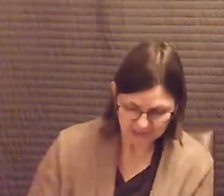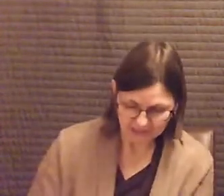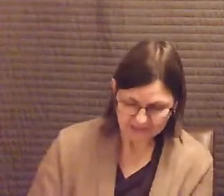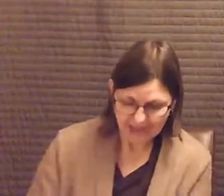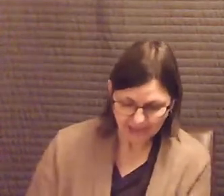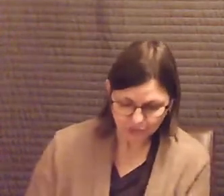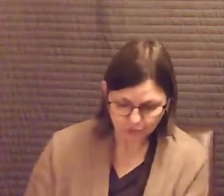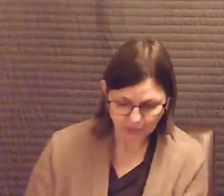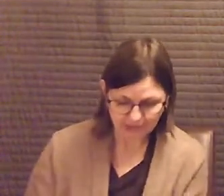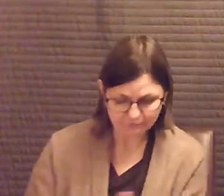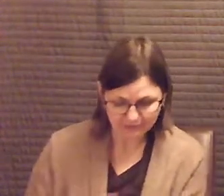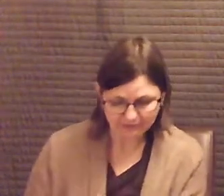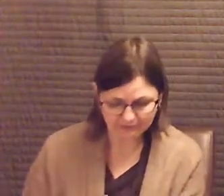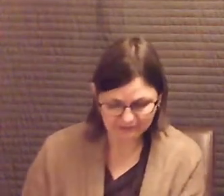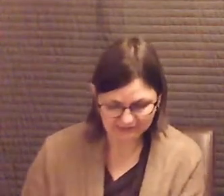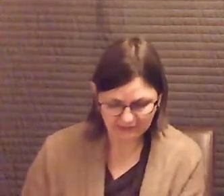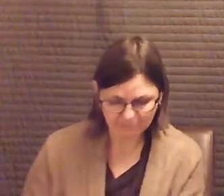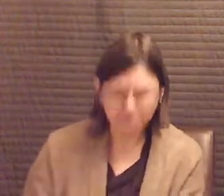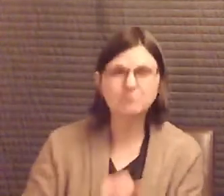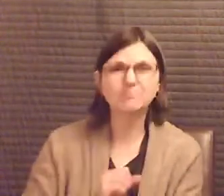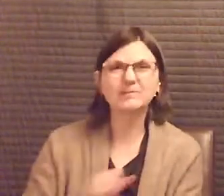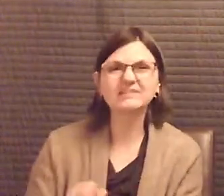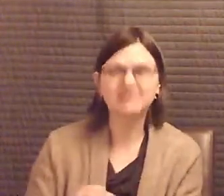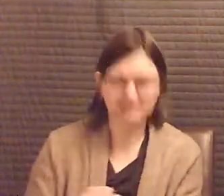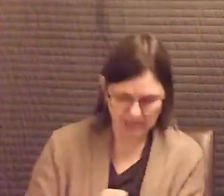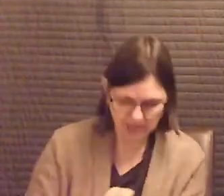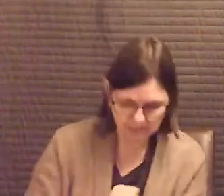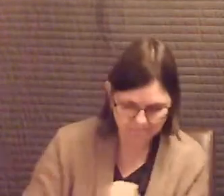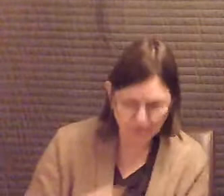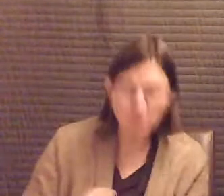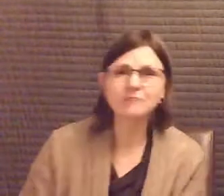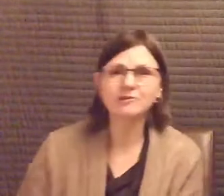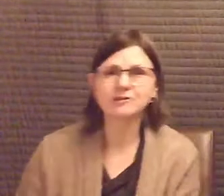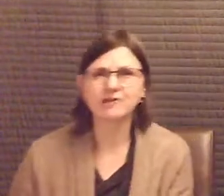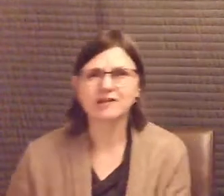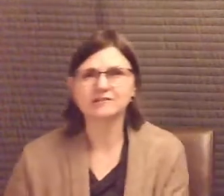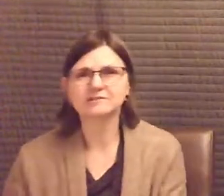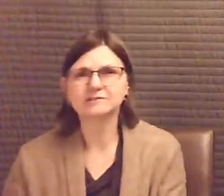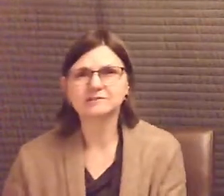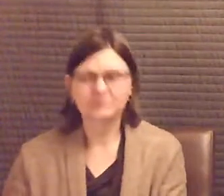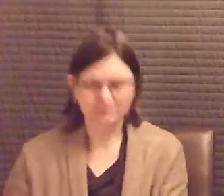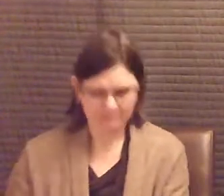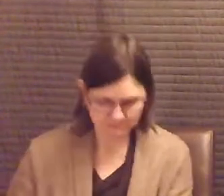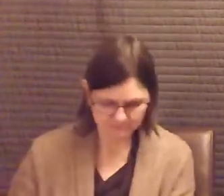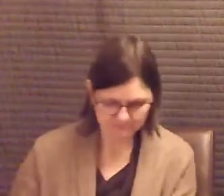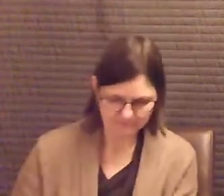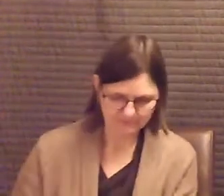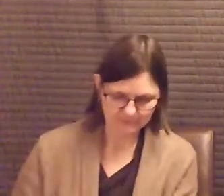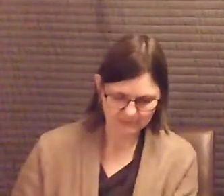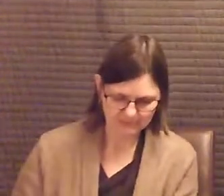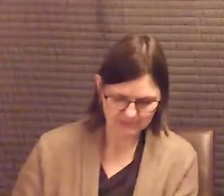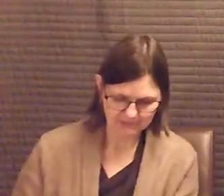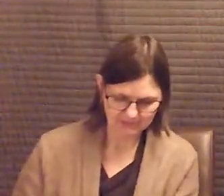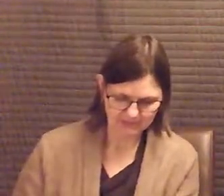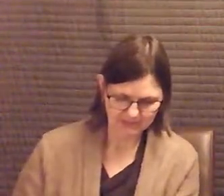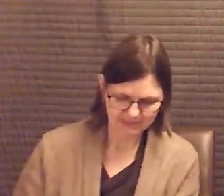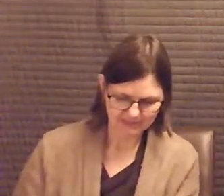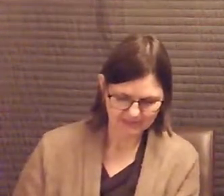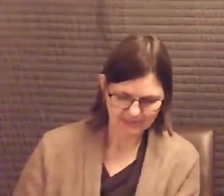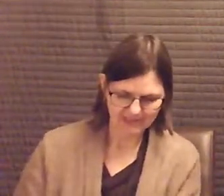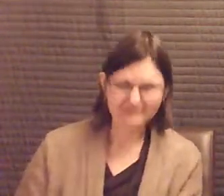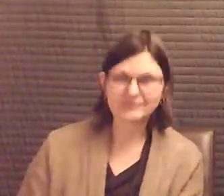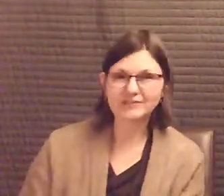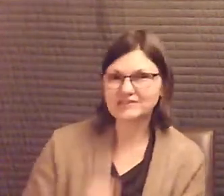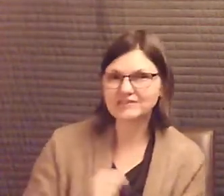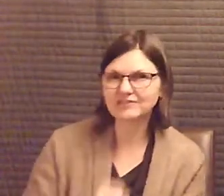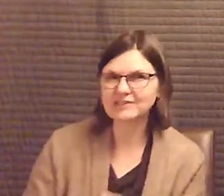dier de hagel sloeg al het groot gewas neer en versplinterde alle bomen van het veld een bus met succes tomos halve maan